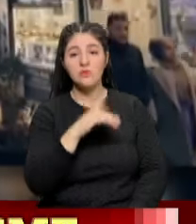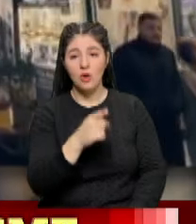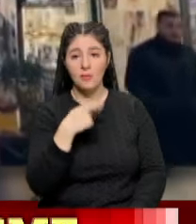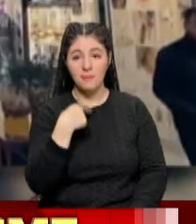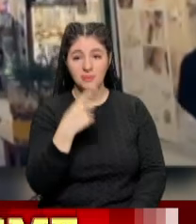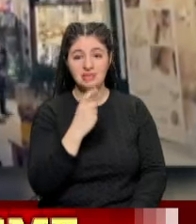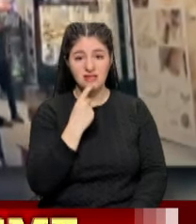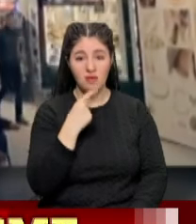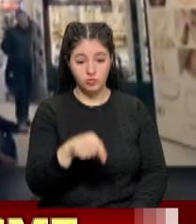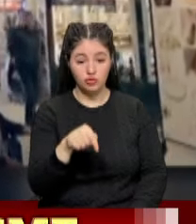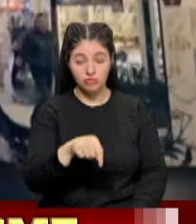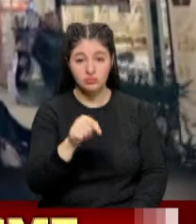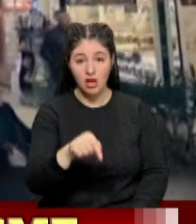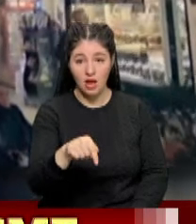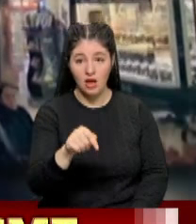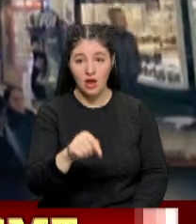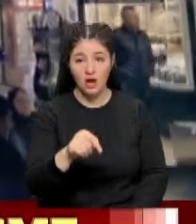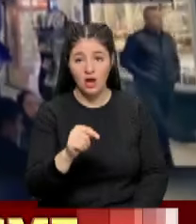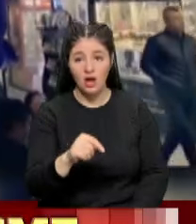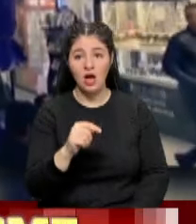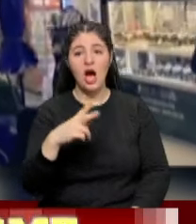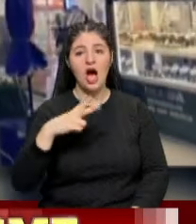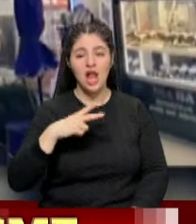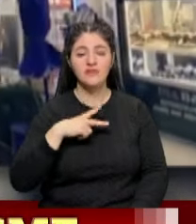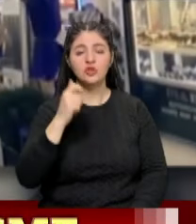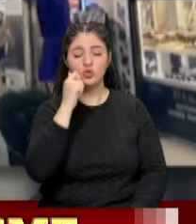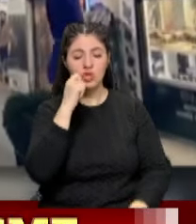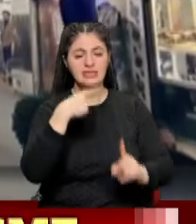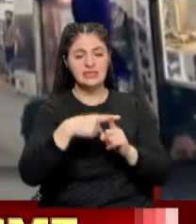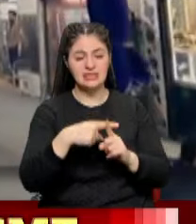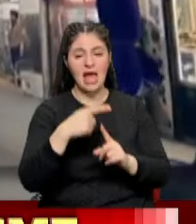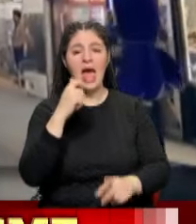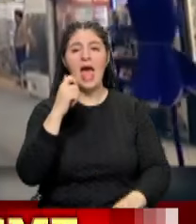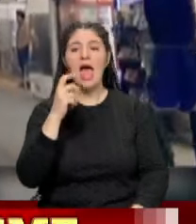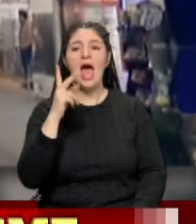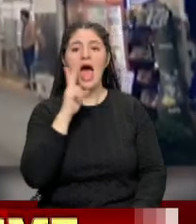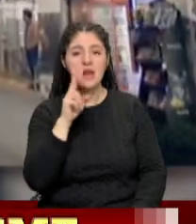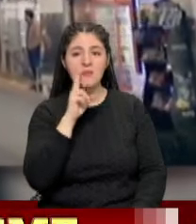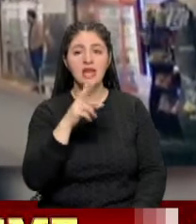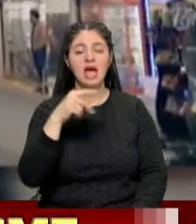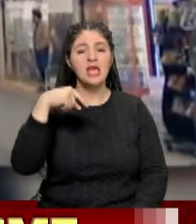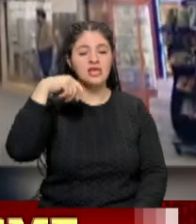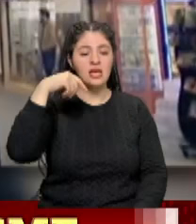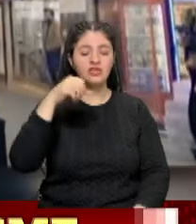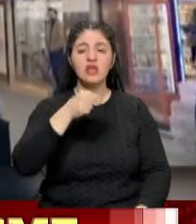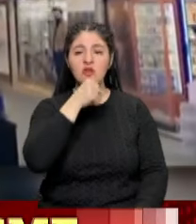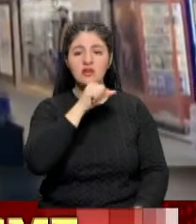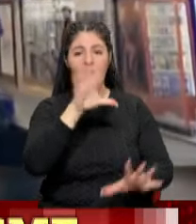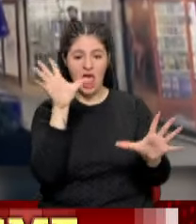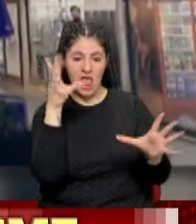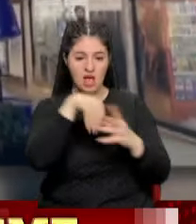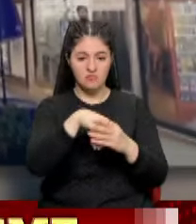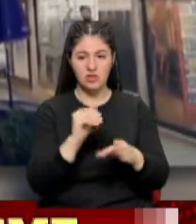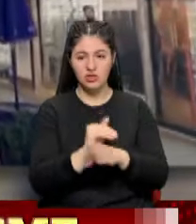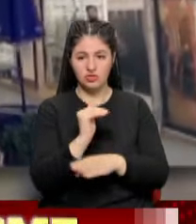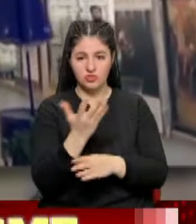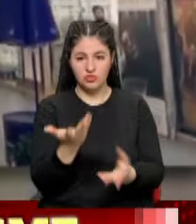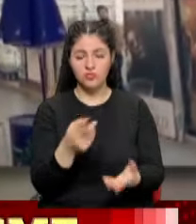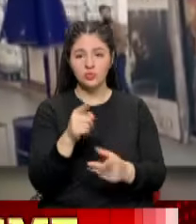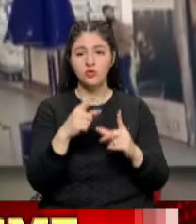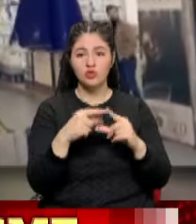1000 yıldır burada Alevisiyle, Sünnisiyle, Hristiyanıyla, Ermenisiyle, Yahudisiyle birlikte yaşamış bir toplumuz.